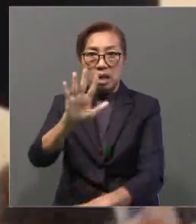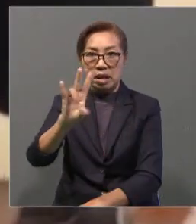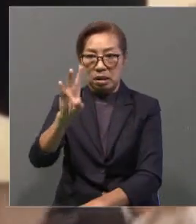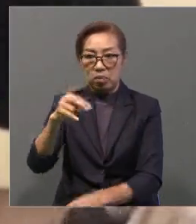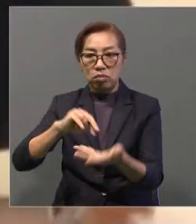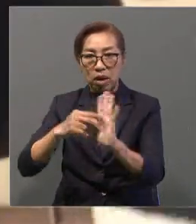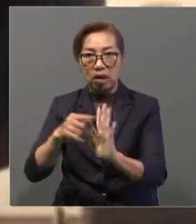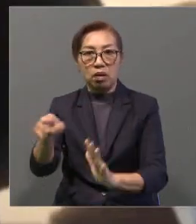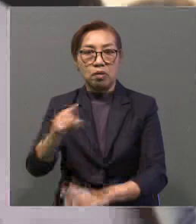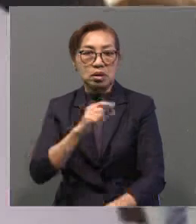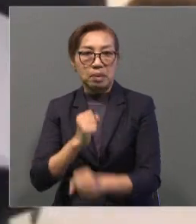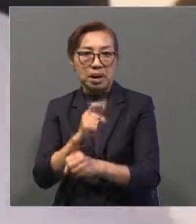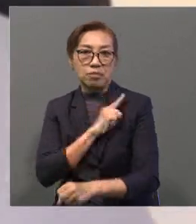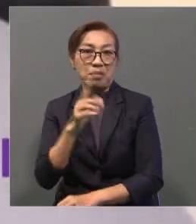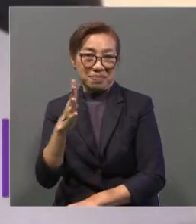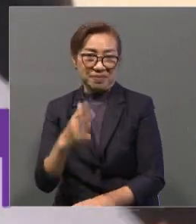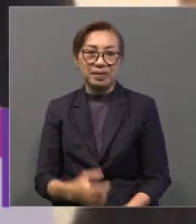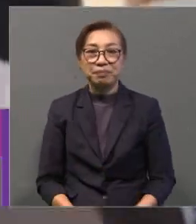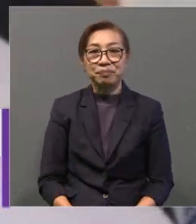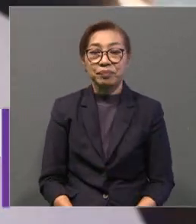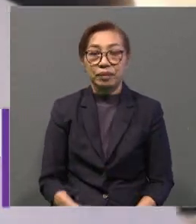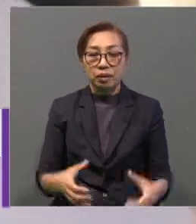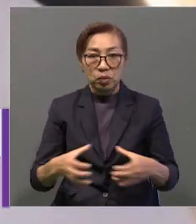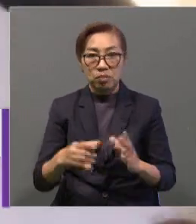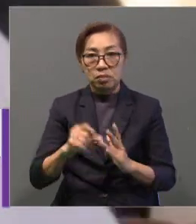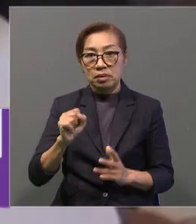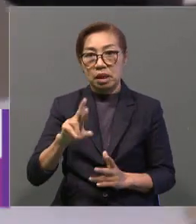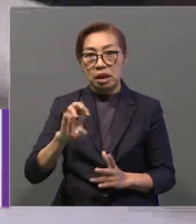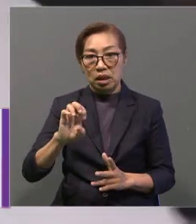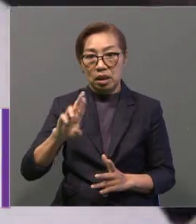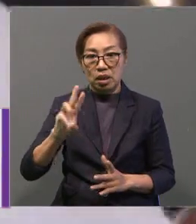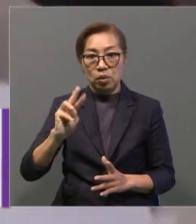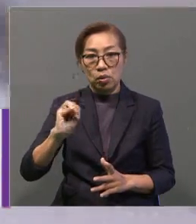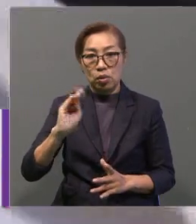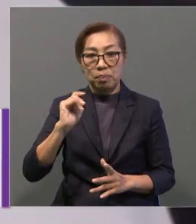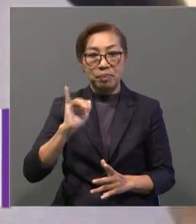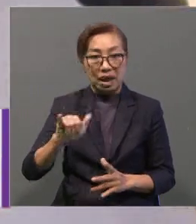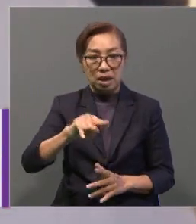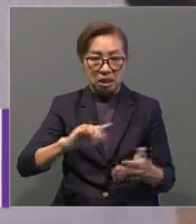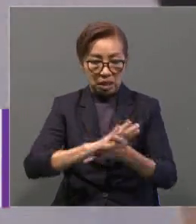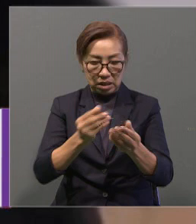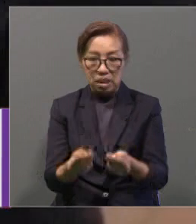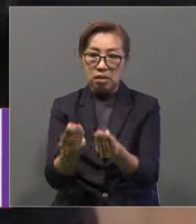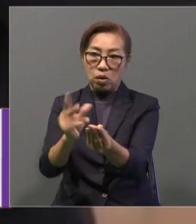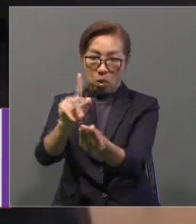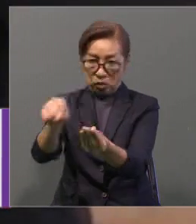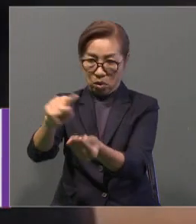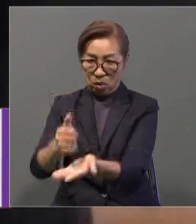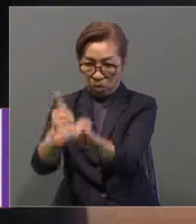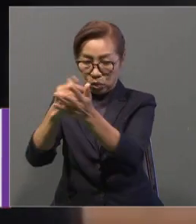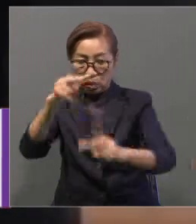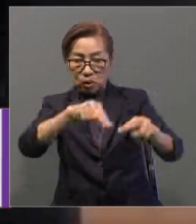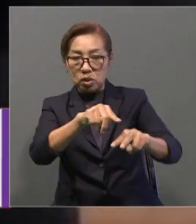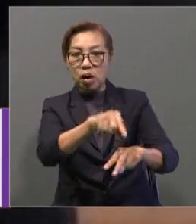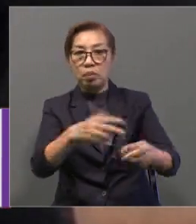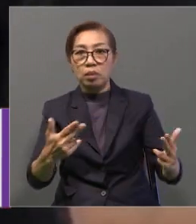สมาชิกพรรคเสรีรวมไทยก็หอบหลักฐานยื่นร้องกกตครับให้ตรวจสอบพรรคกลุ่มไทยสร้างชาติกรณีการจัด